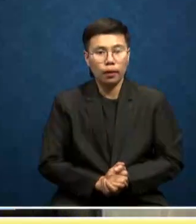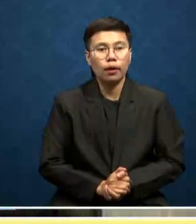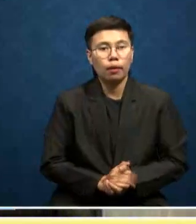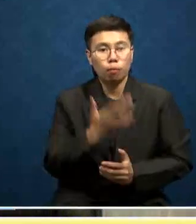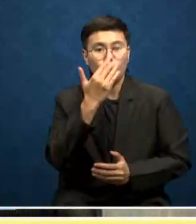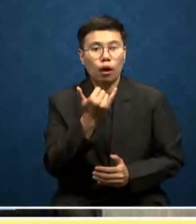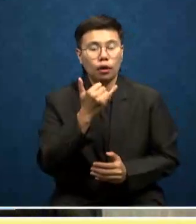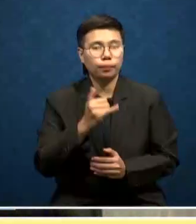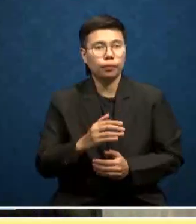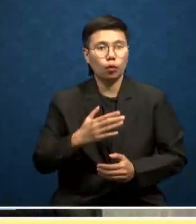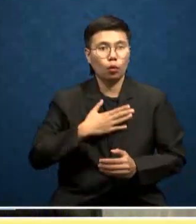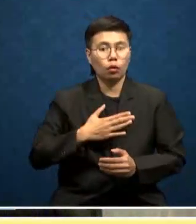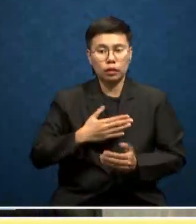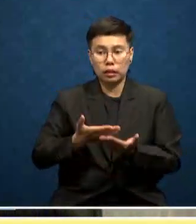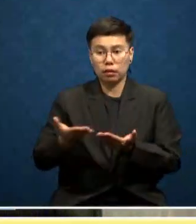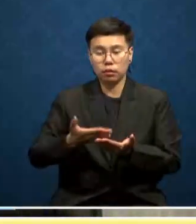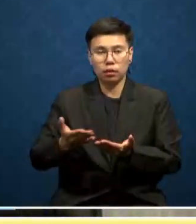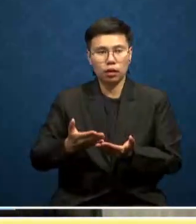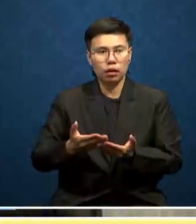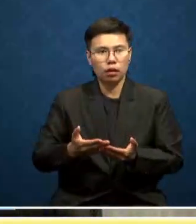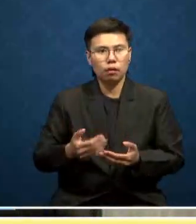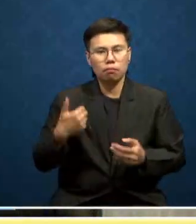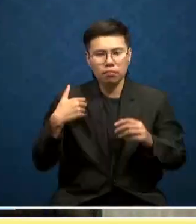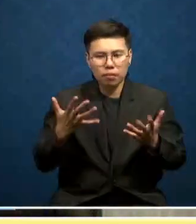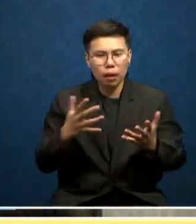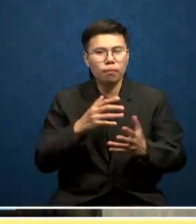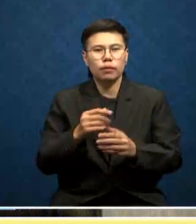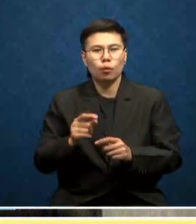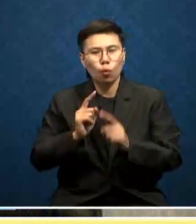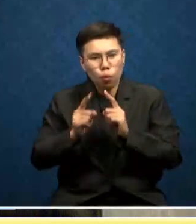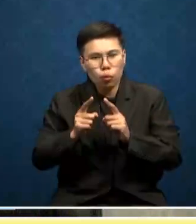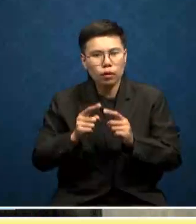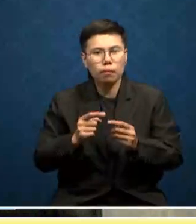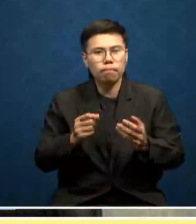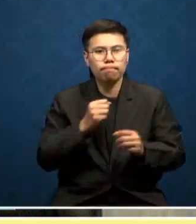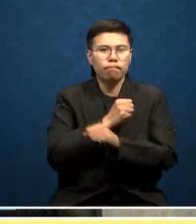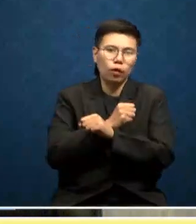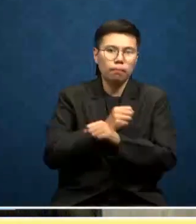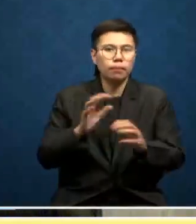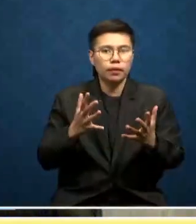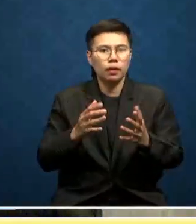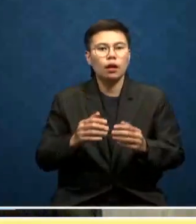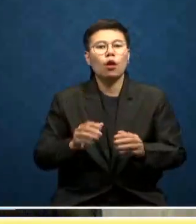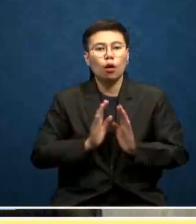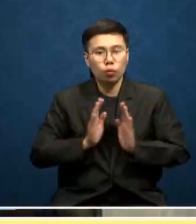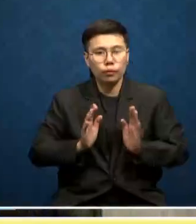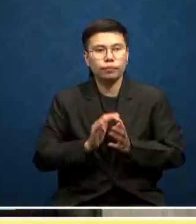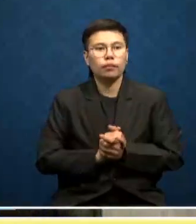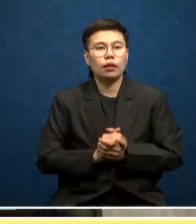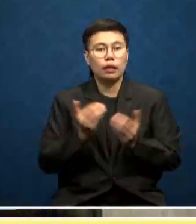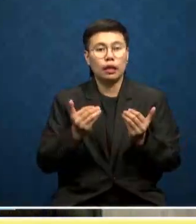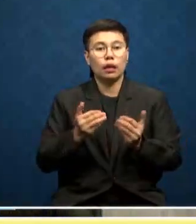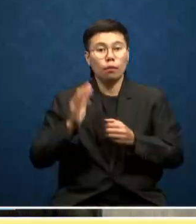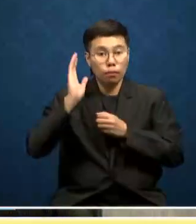ที่ไปซื้อมาก็คงไม่มีเครื่องไม้เครื่องมือในการที่จะไปต่อรองก็กลับขอบคุณแต่เพียงเท่านี้ทั้งนี้พูดมาก็เพื่อว่